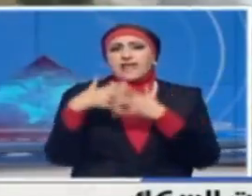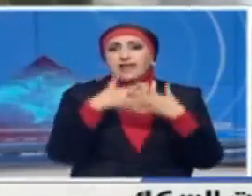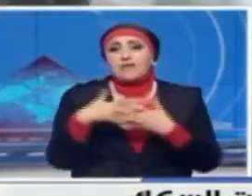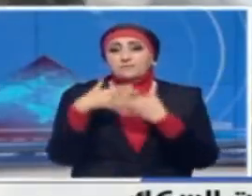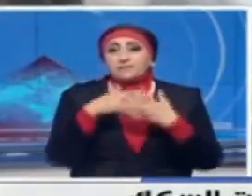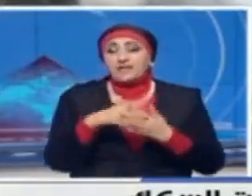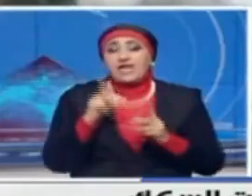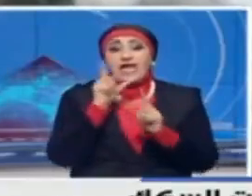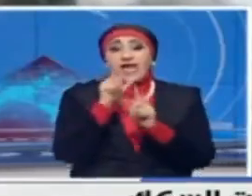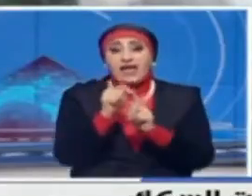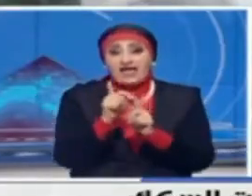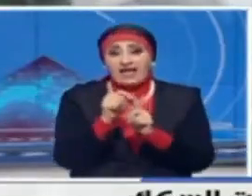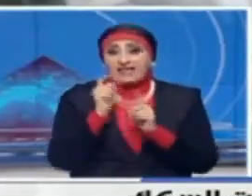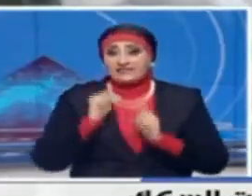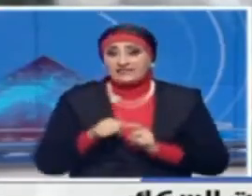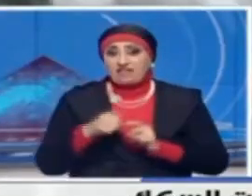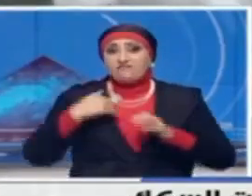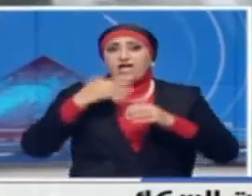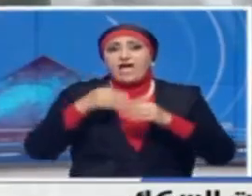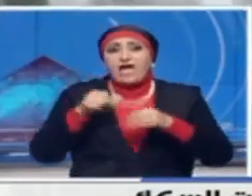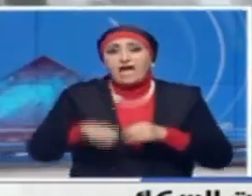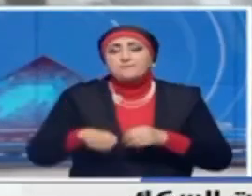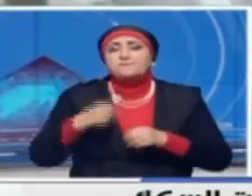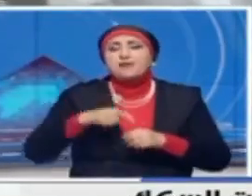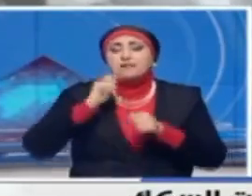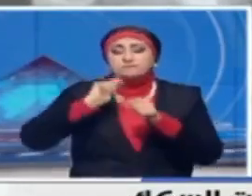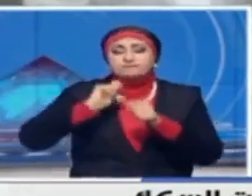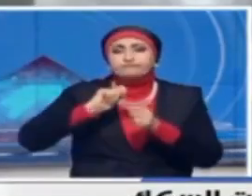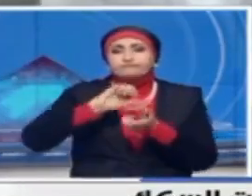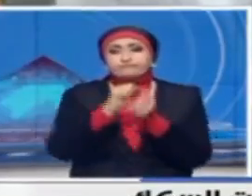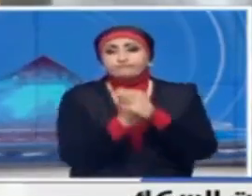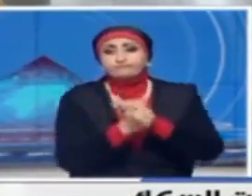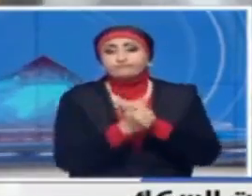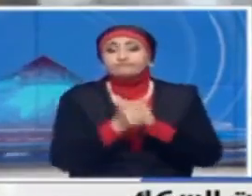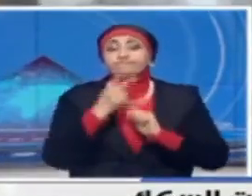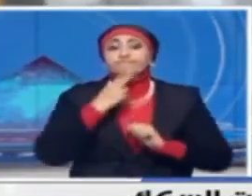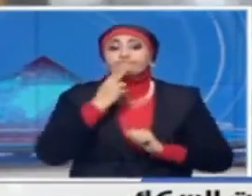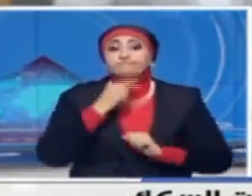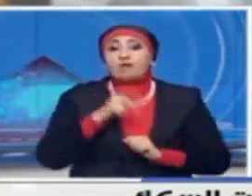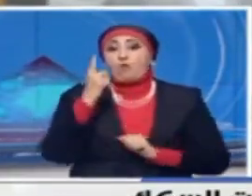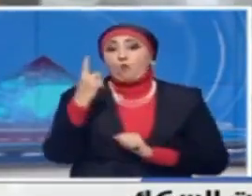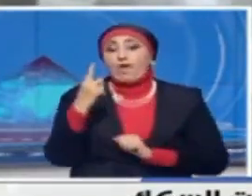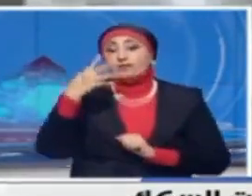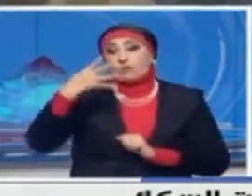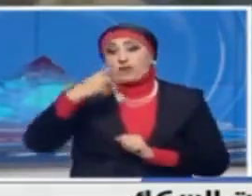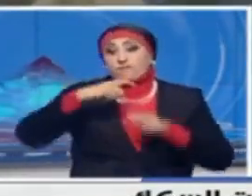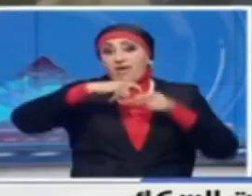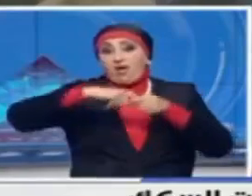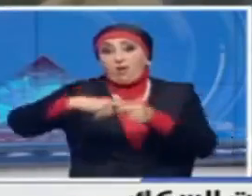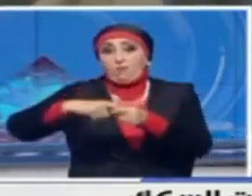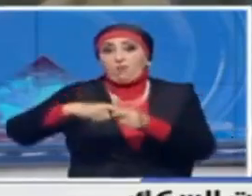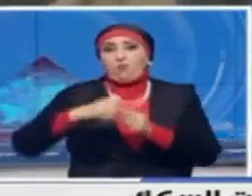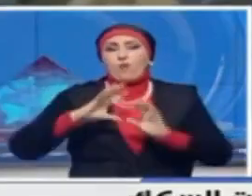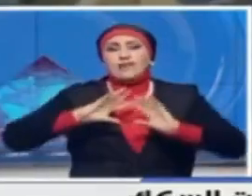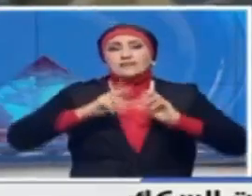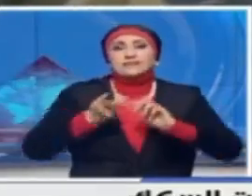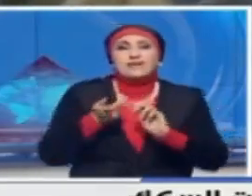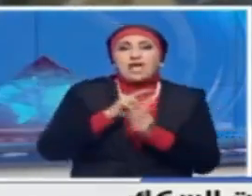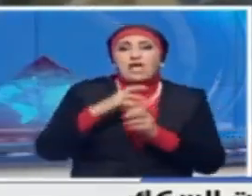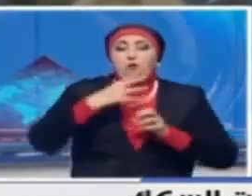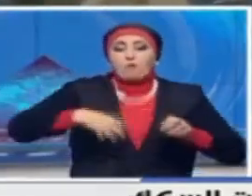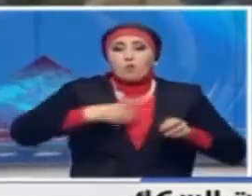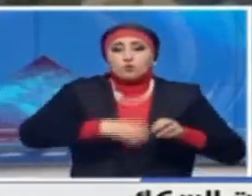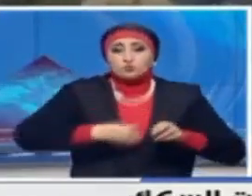إحدى الشركات الأمريكية بهدف عمل العمرات ل 41 جرار وتطوير وتعديل 50